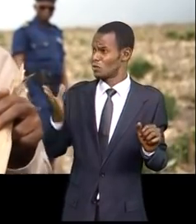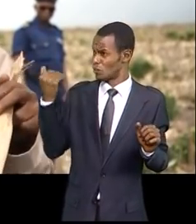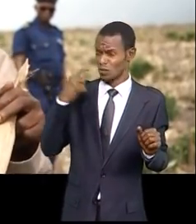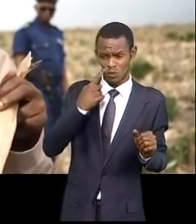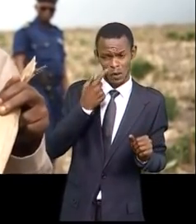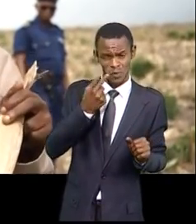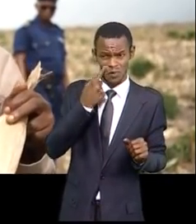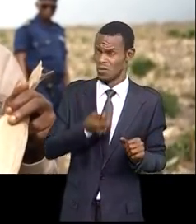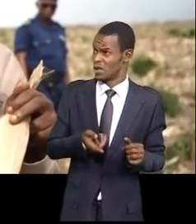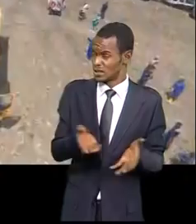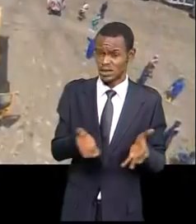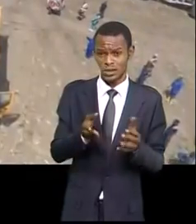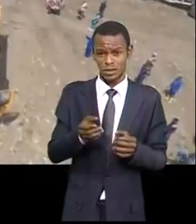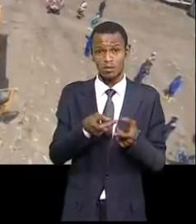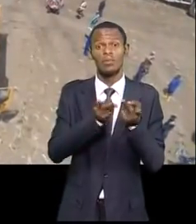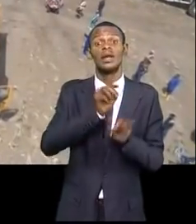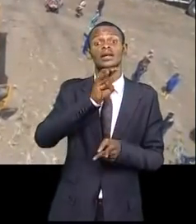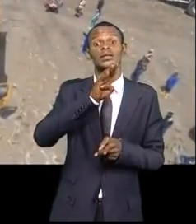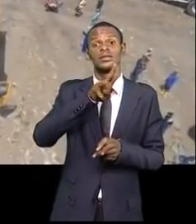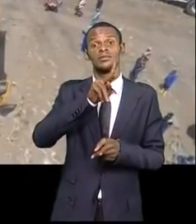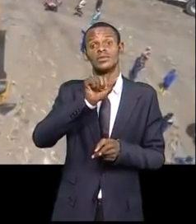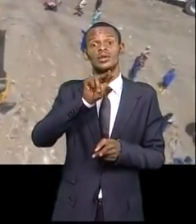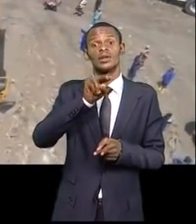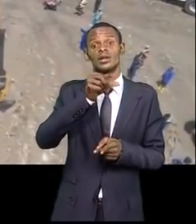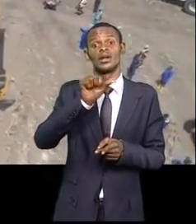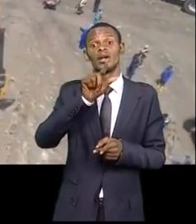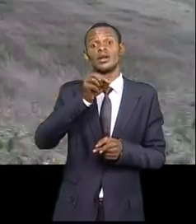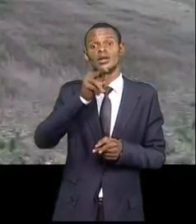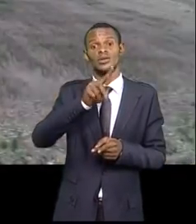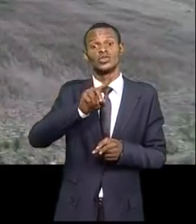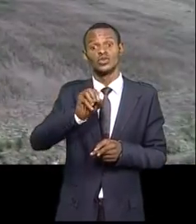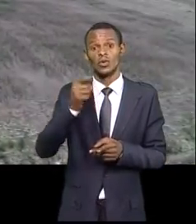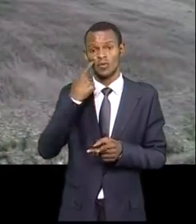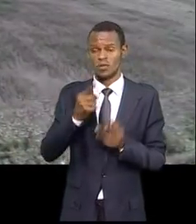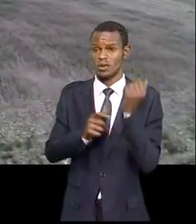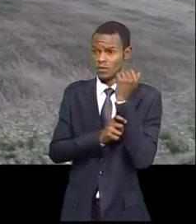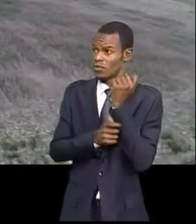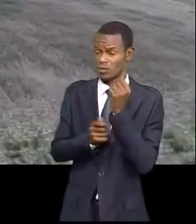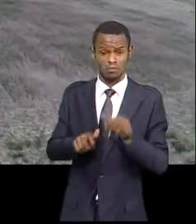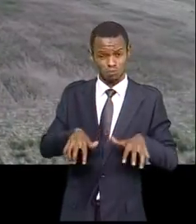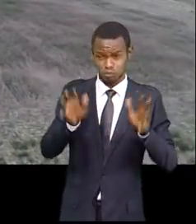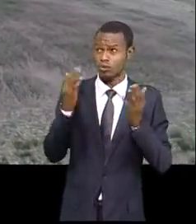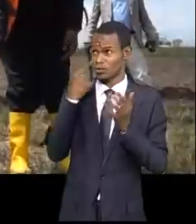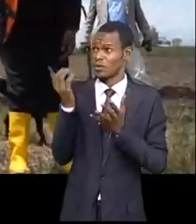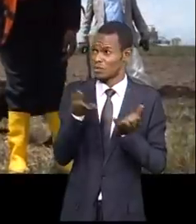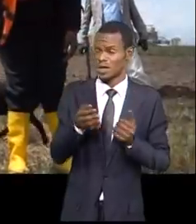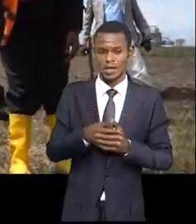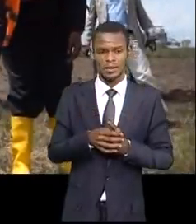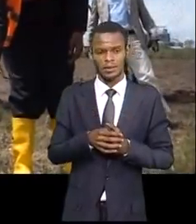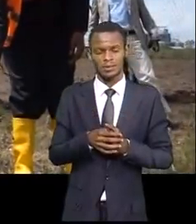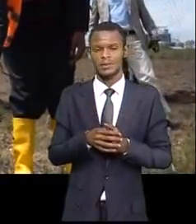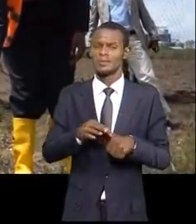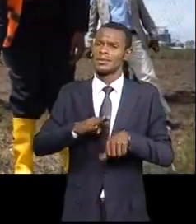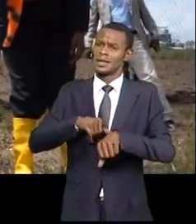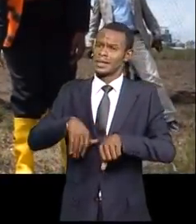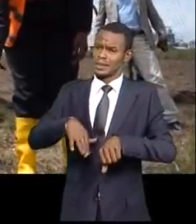passé ici à boucan alonso le dommage causé par le du financement au moment de ses mailles des vrais à tout prix être